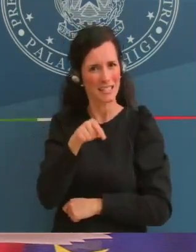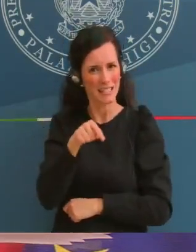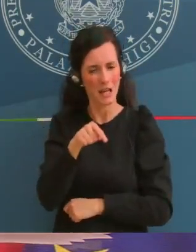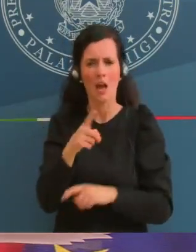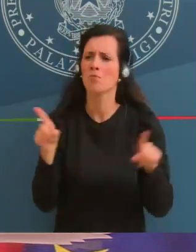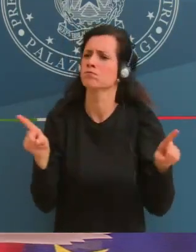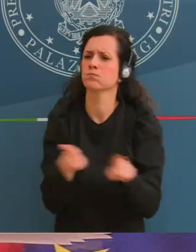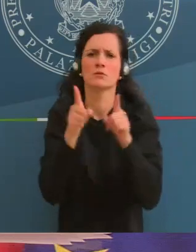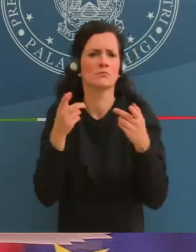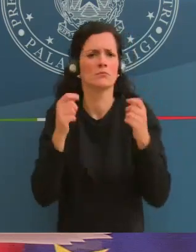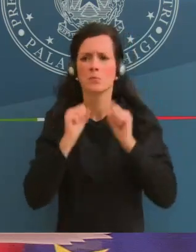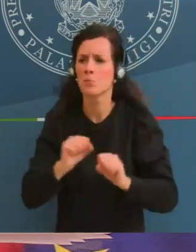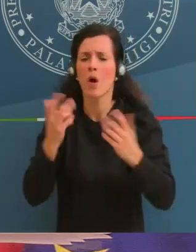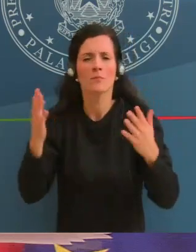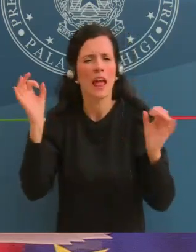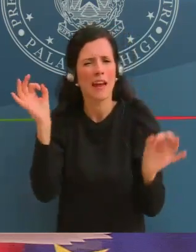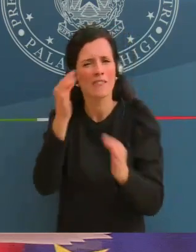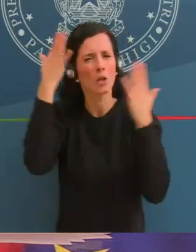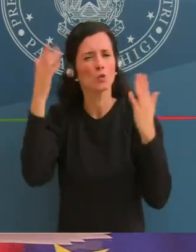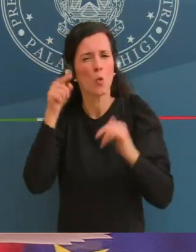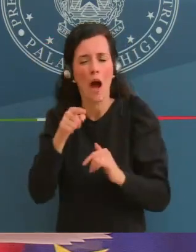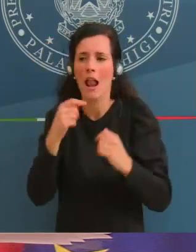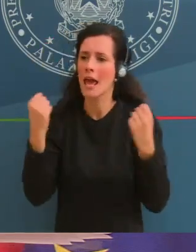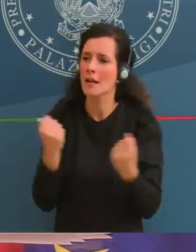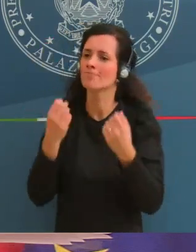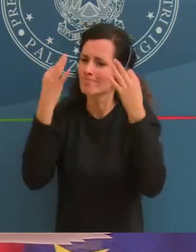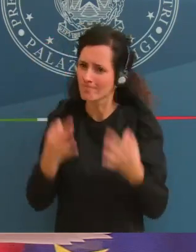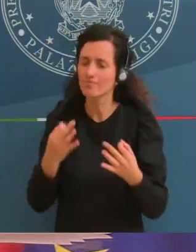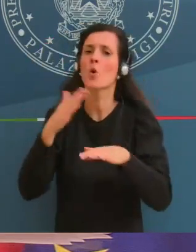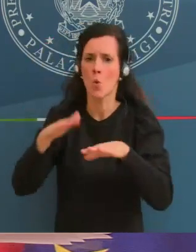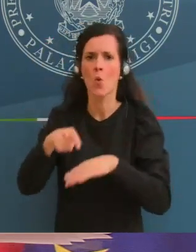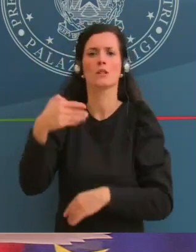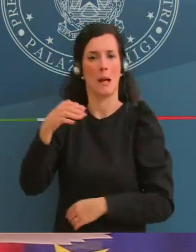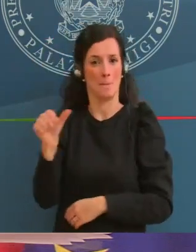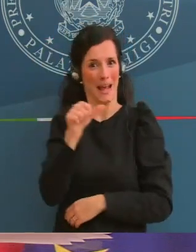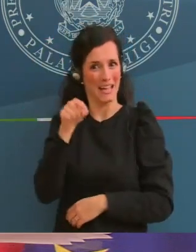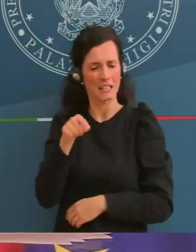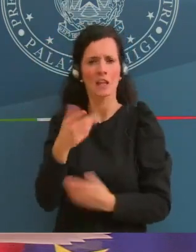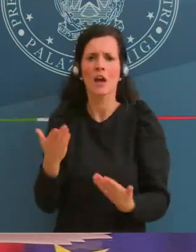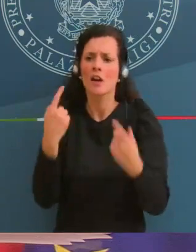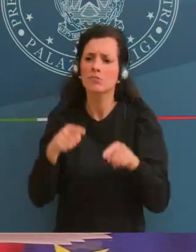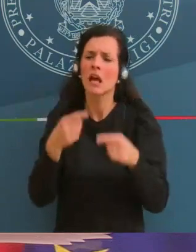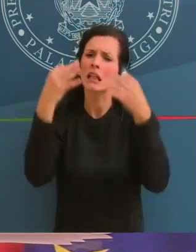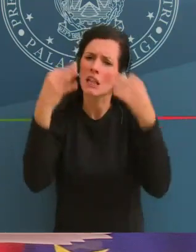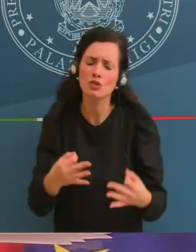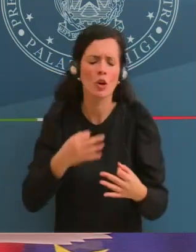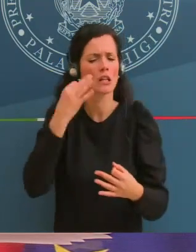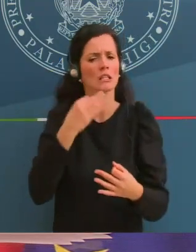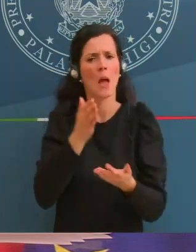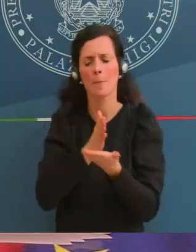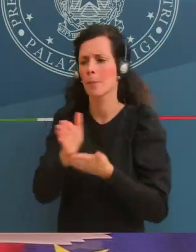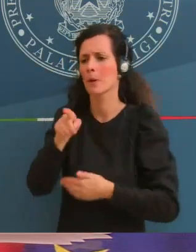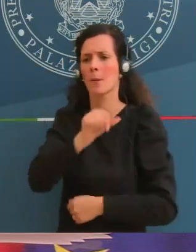sempre dal parlamento il giorno 9 si voteranno sulle mie comunicazioni delle risoluzioni quindi non drammatizziamo i